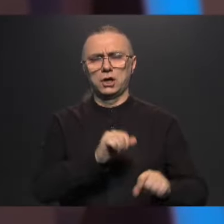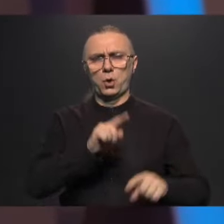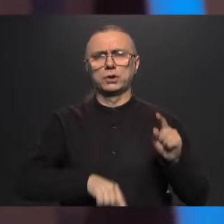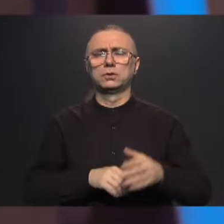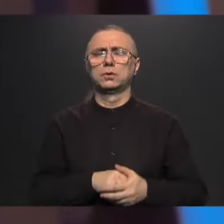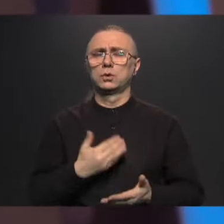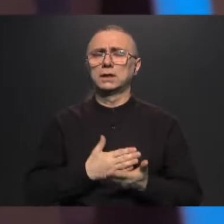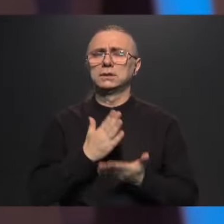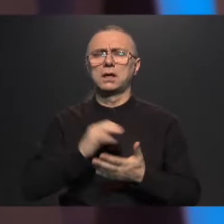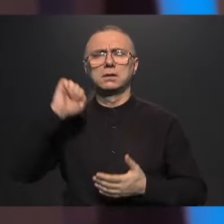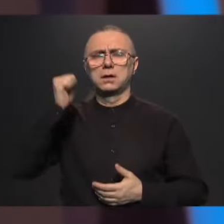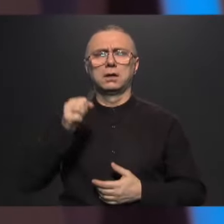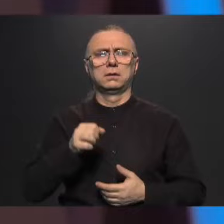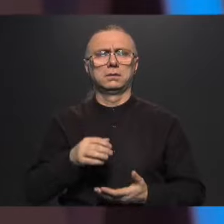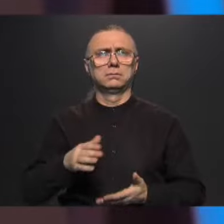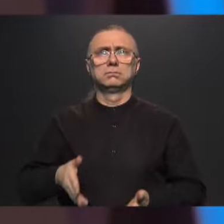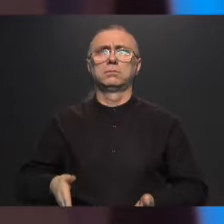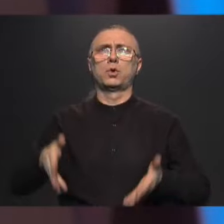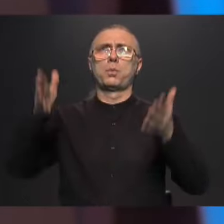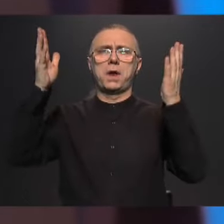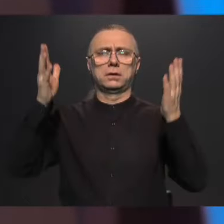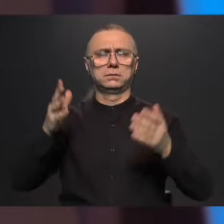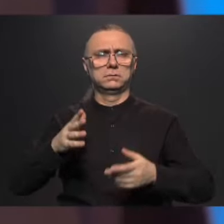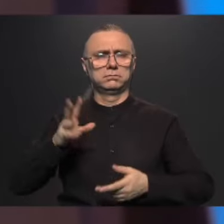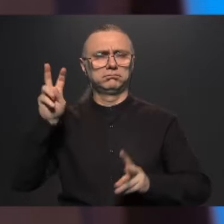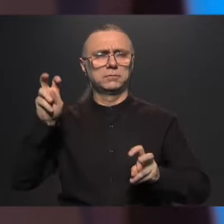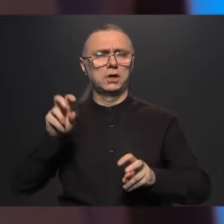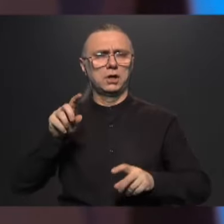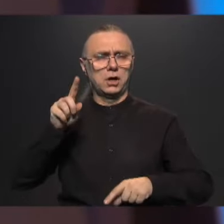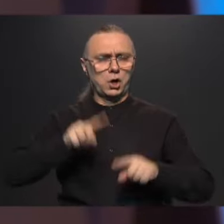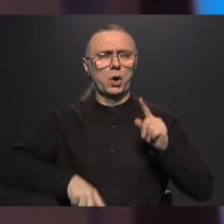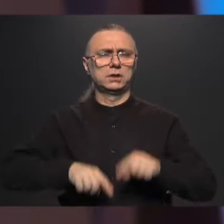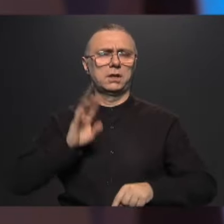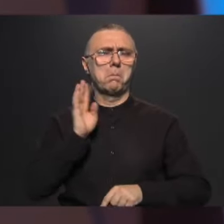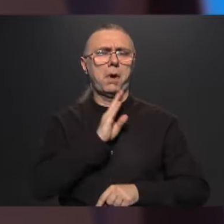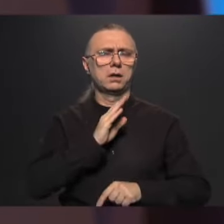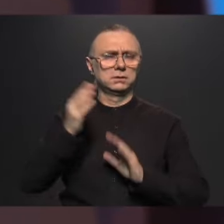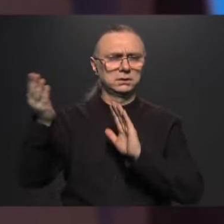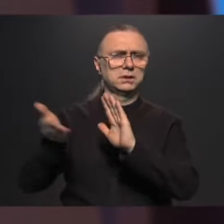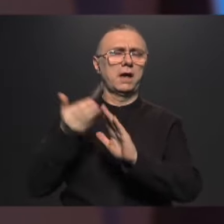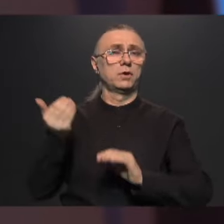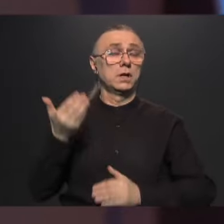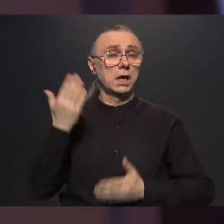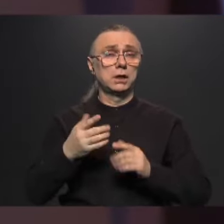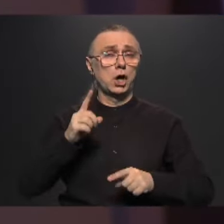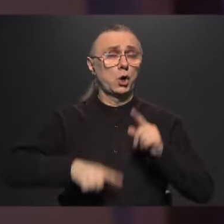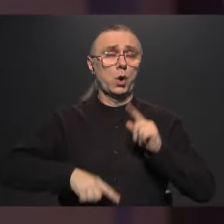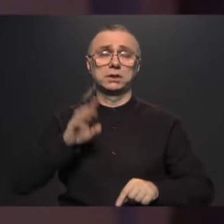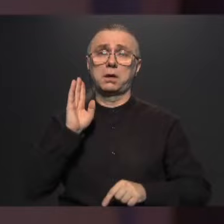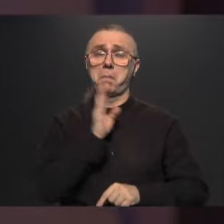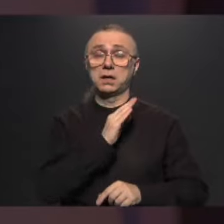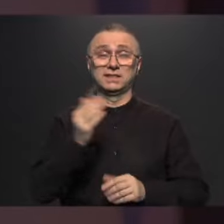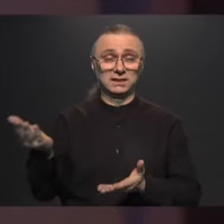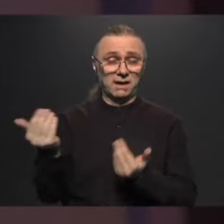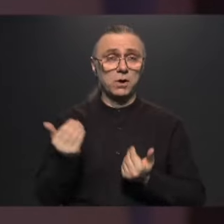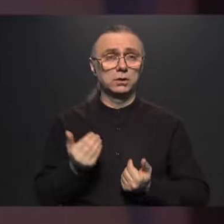фронтовик Вучетич, который сам воевал. Родина-мать зовет. Если родина-мать зовет, ни одна мать не